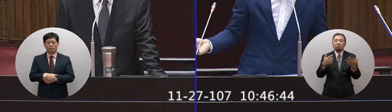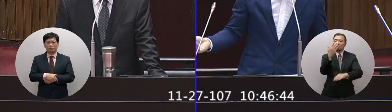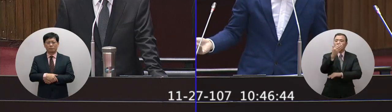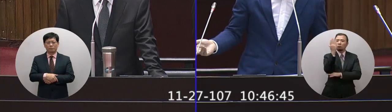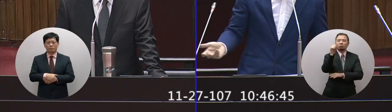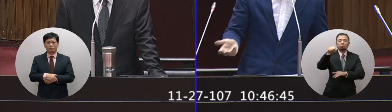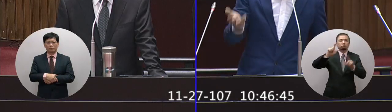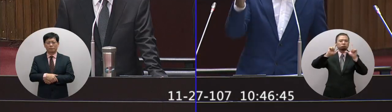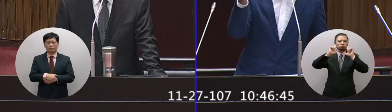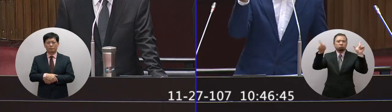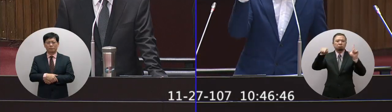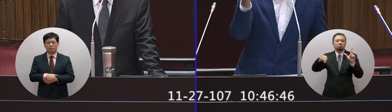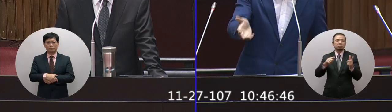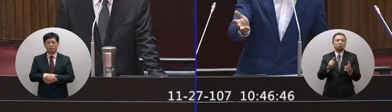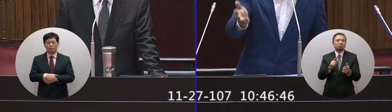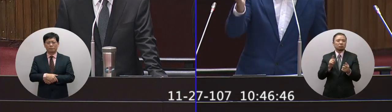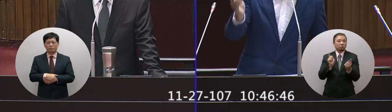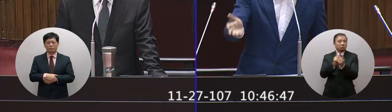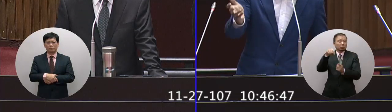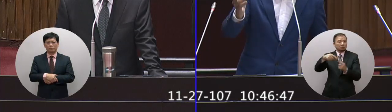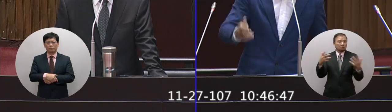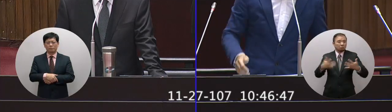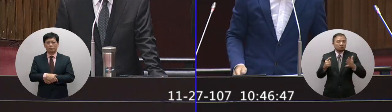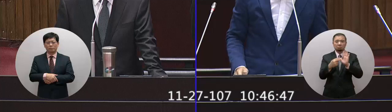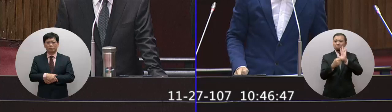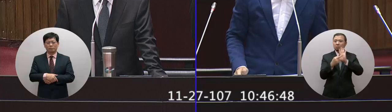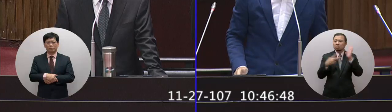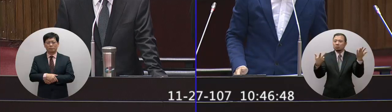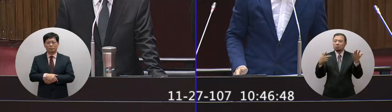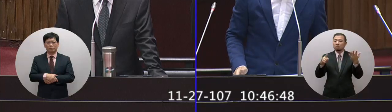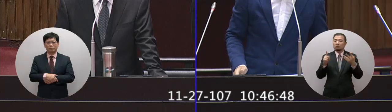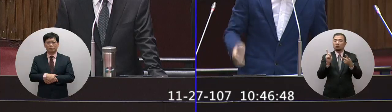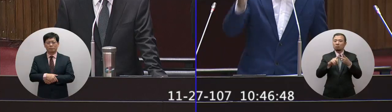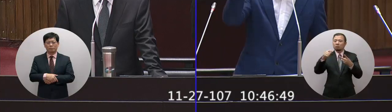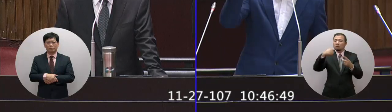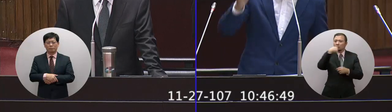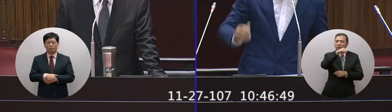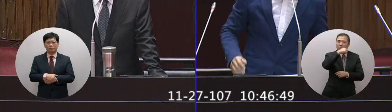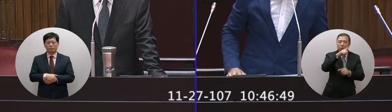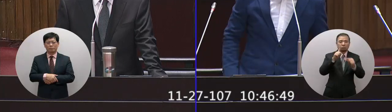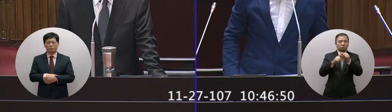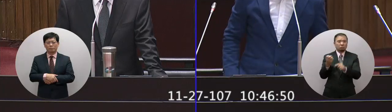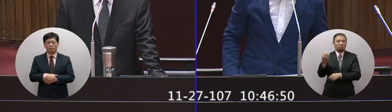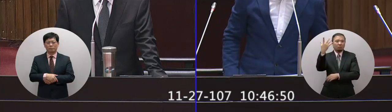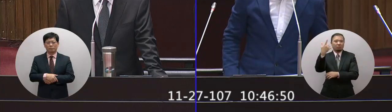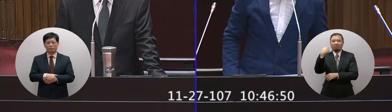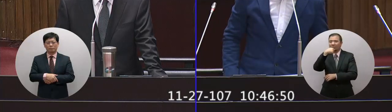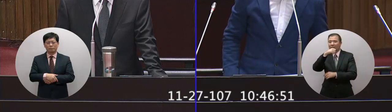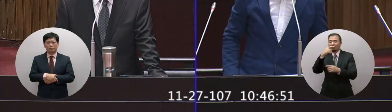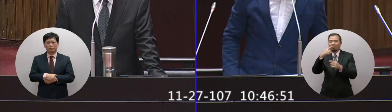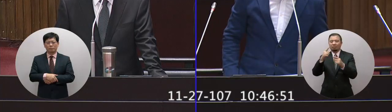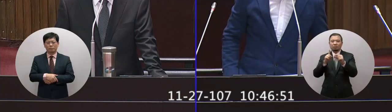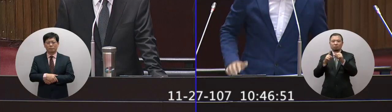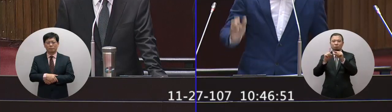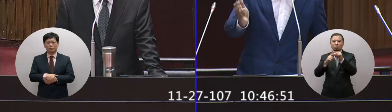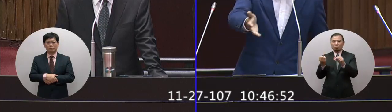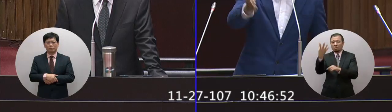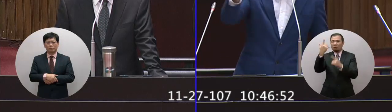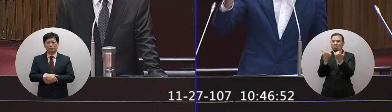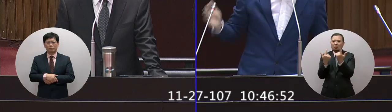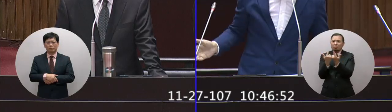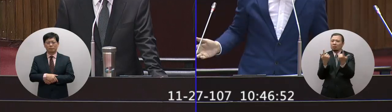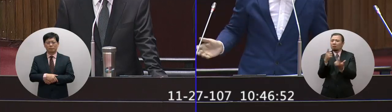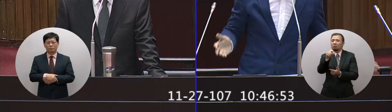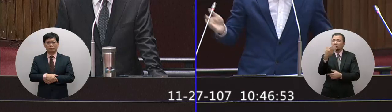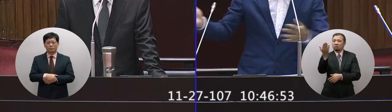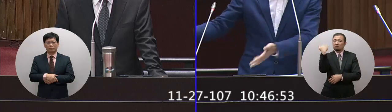了几个，到底是不是用台湾还是中华台北？院长，你有讲过话吗？对不对？你刚才讲了解